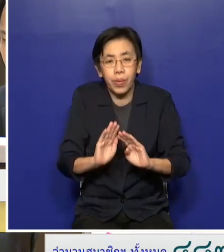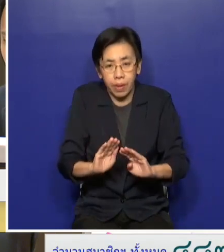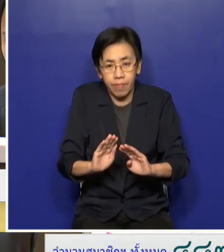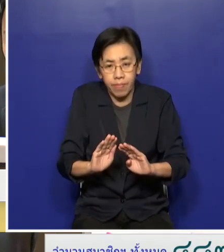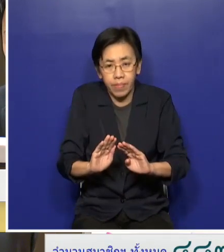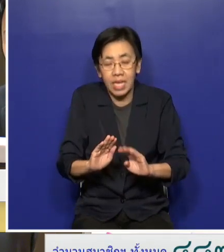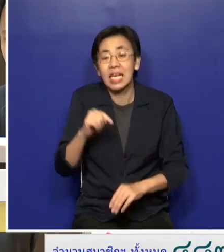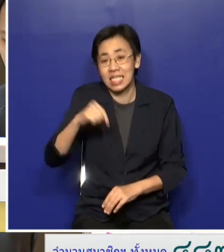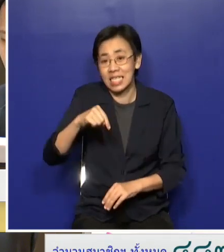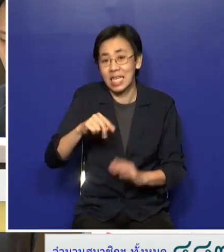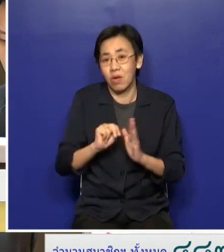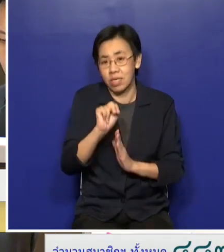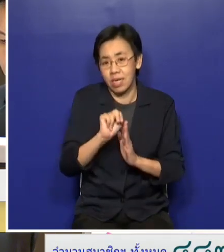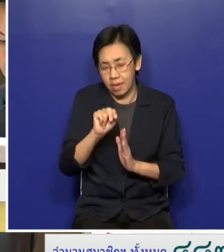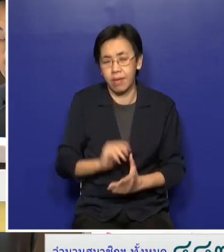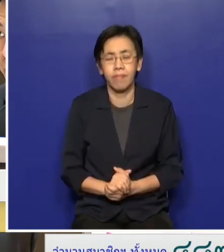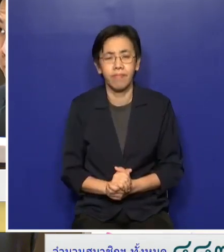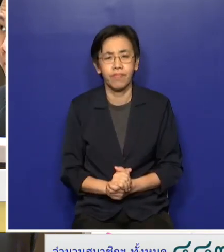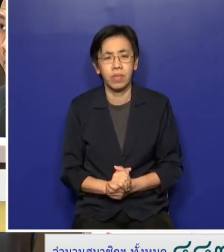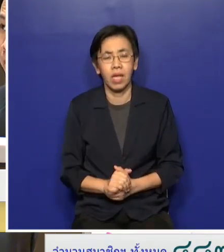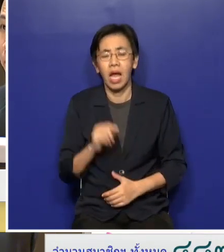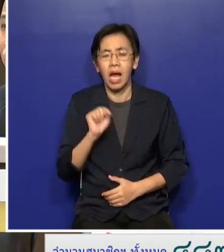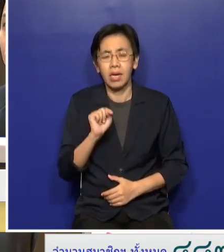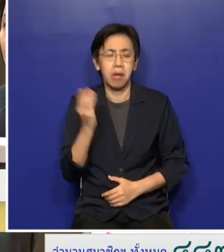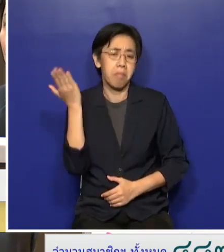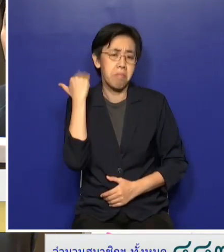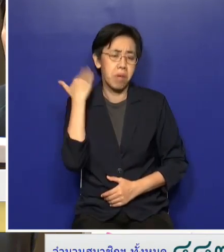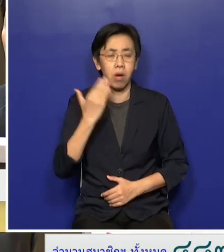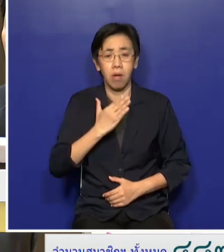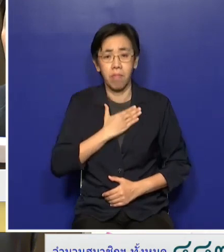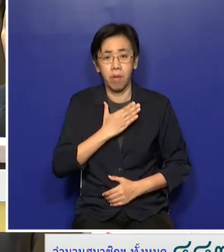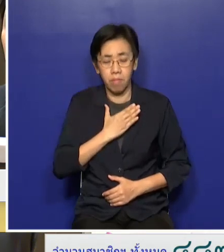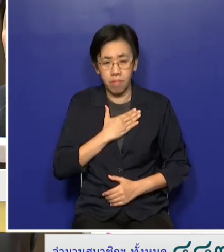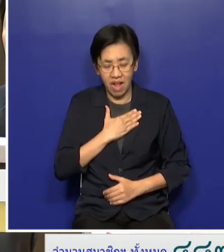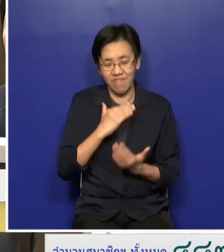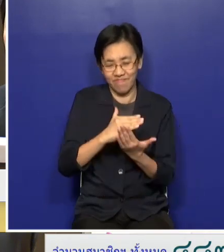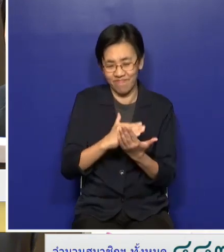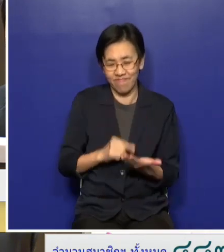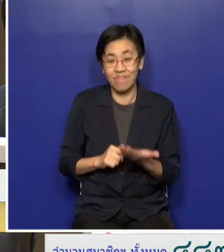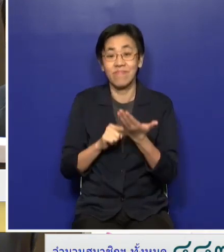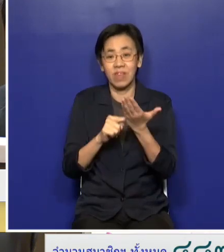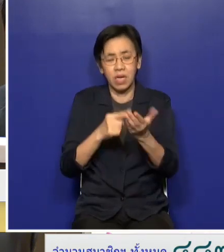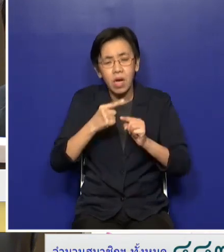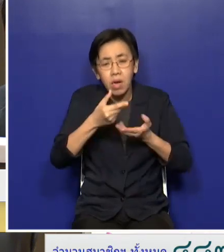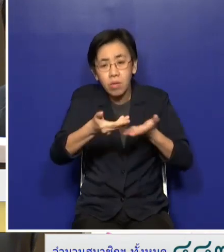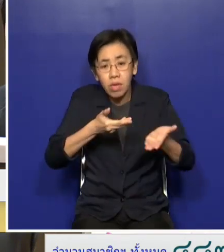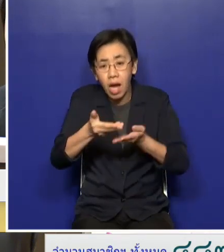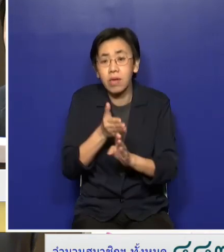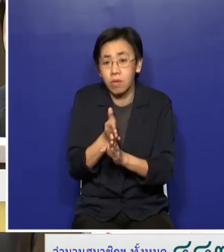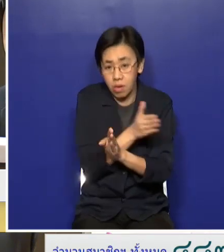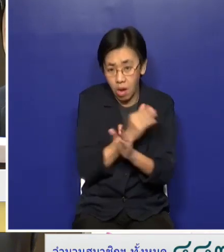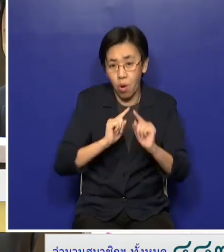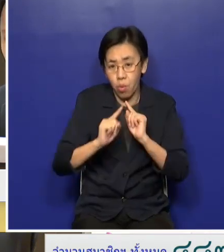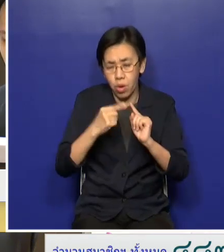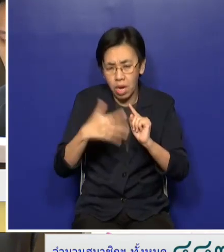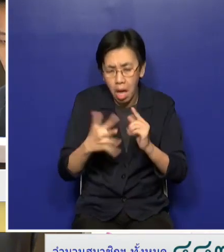แก้วอำเภอเชียงกลางครับซึ่งเรื่องนี้เองผมก็เคยได้หารือท่านประธานไปก่อนหน้านี้แล้วนะฮะแ